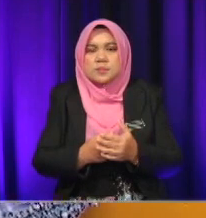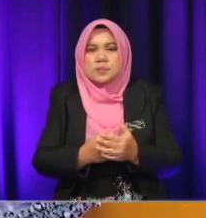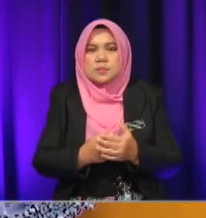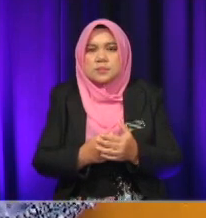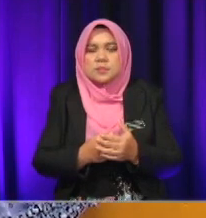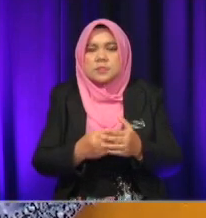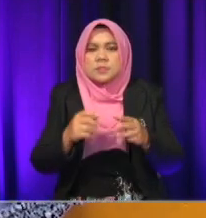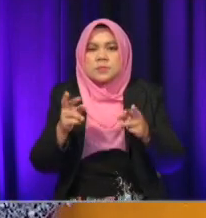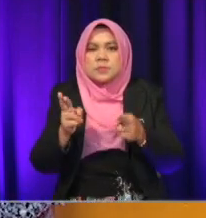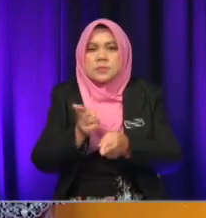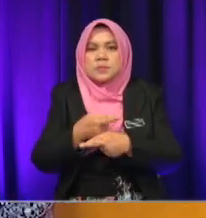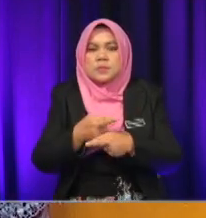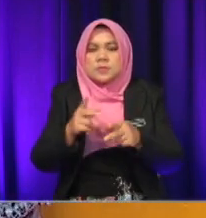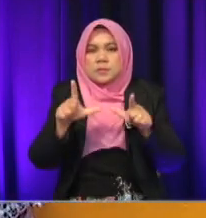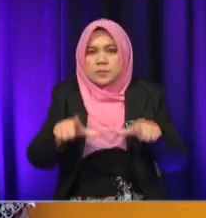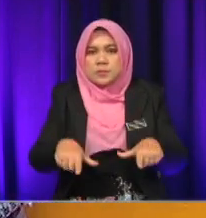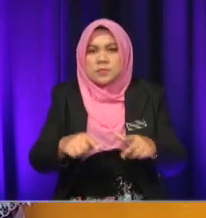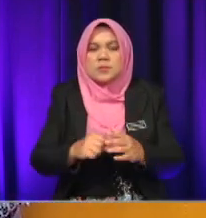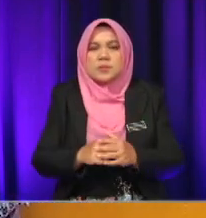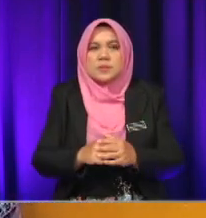Reka susunnya, reka letaknya,